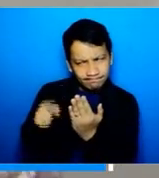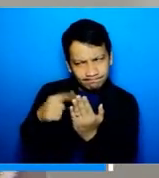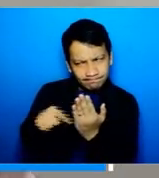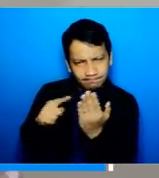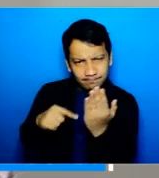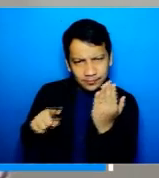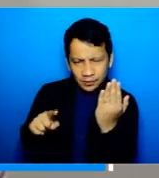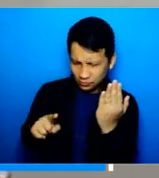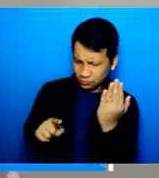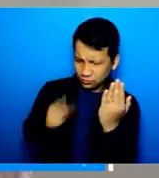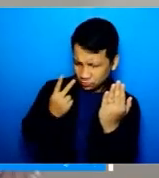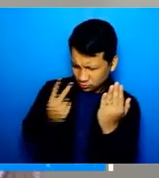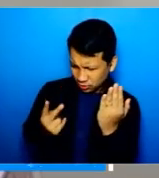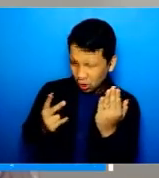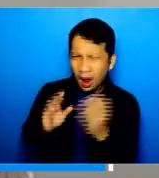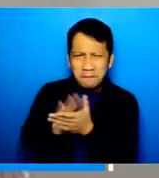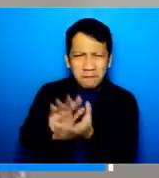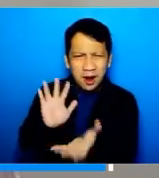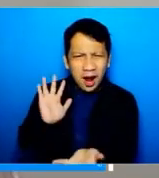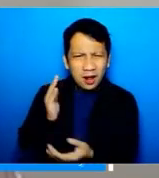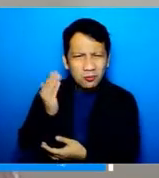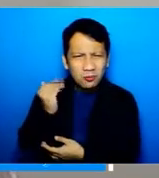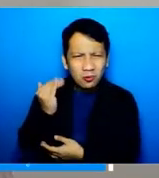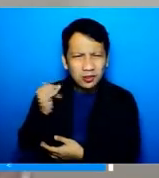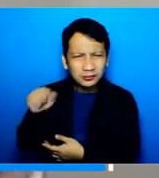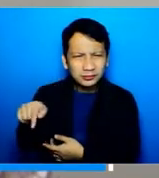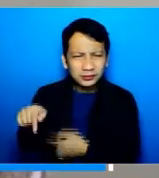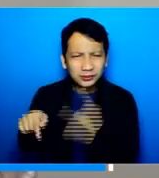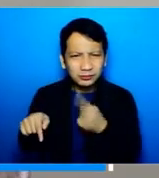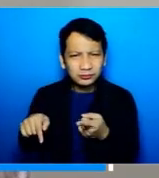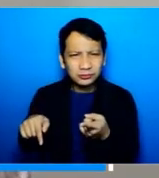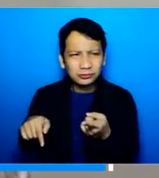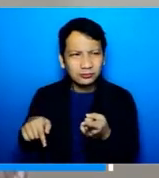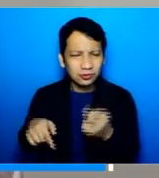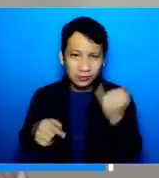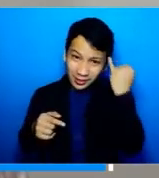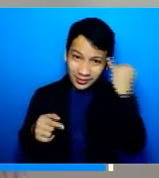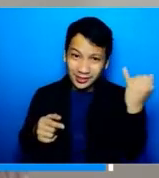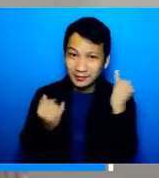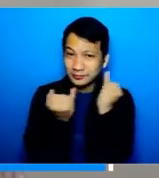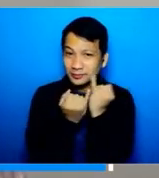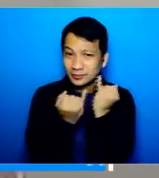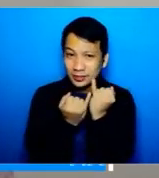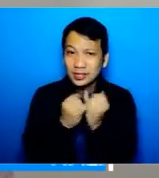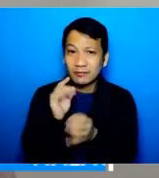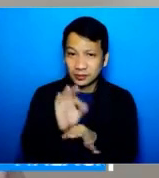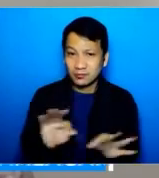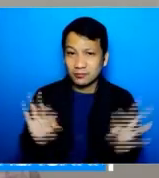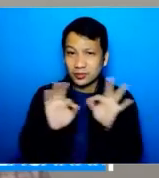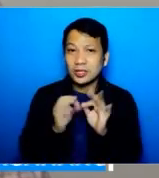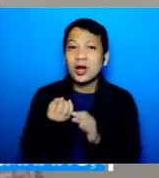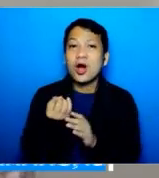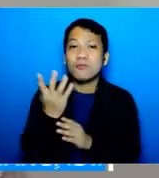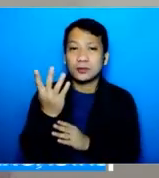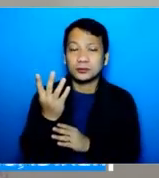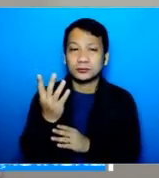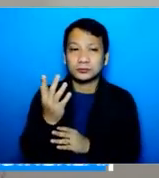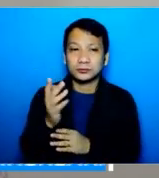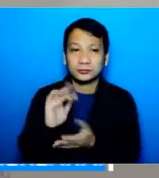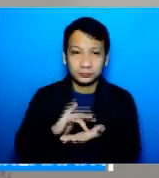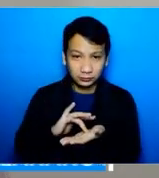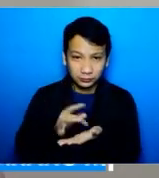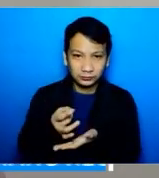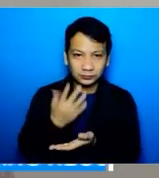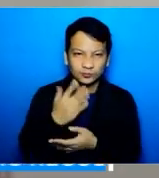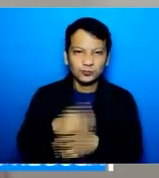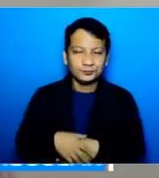overpriced. So may idea kasi ang PhilHealth kung gaano lang ang cost ng isang yung Remdesivir na gamot. May